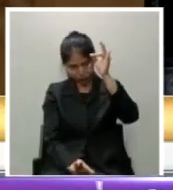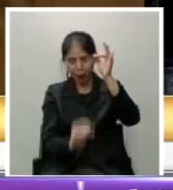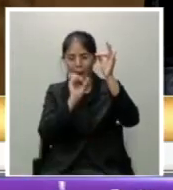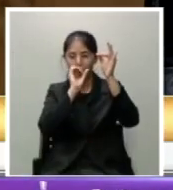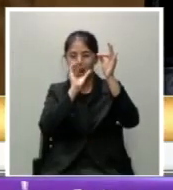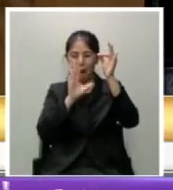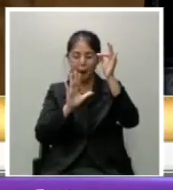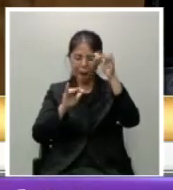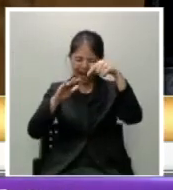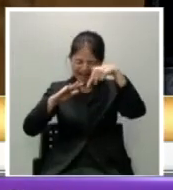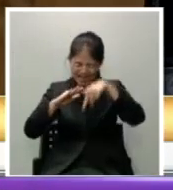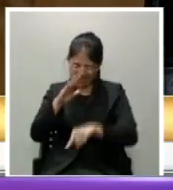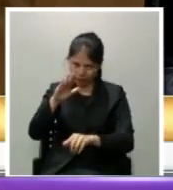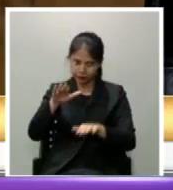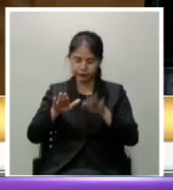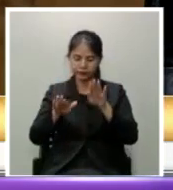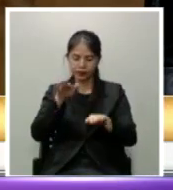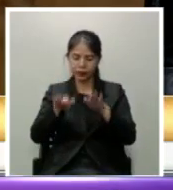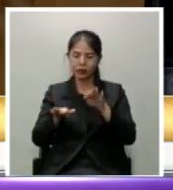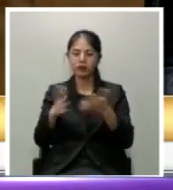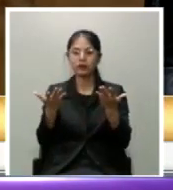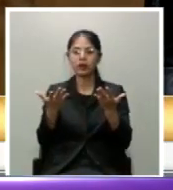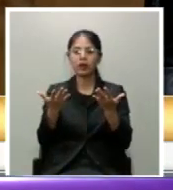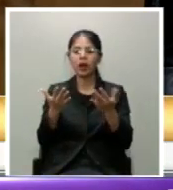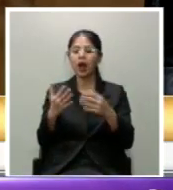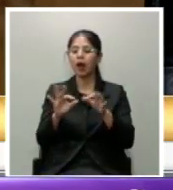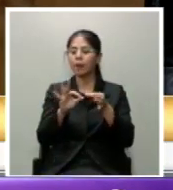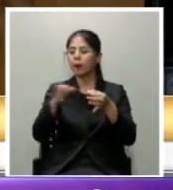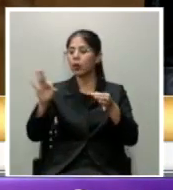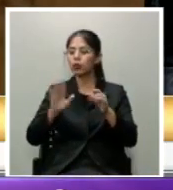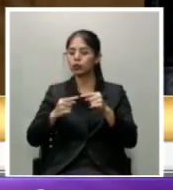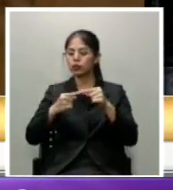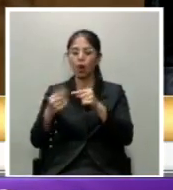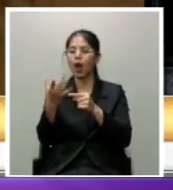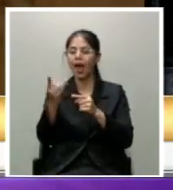านบาทต่อไปก็ไปหาอ่านเอาเองก็แล้วกัน